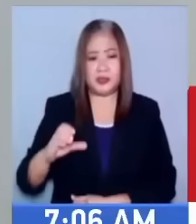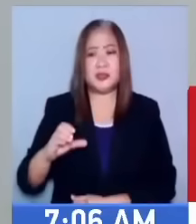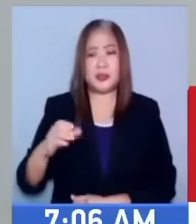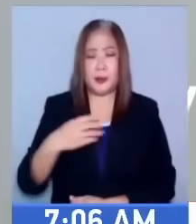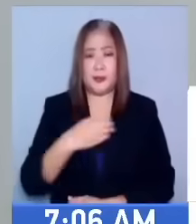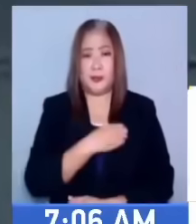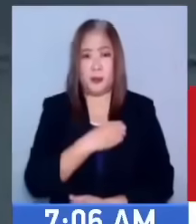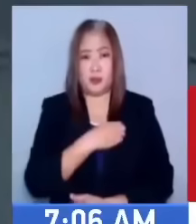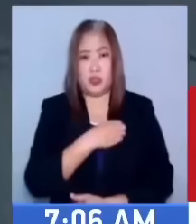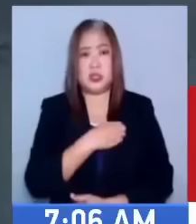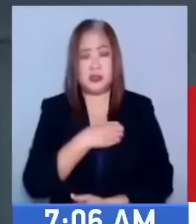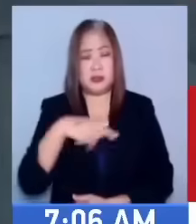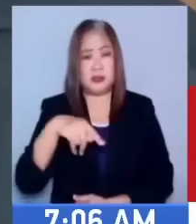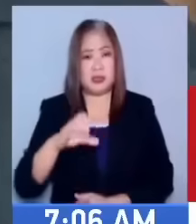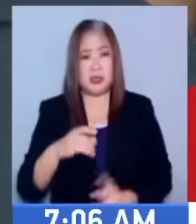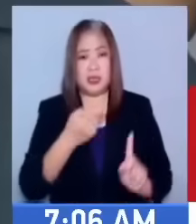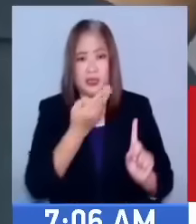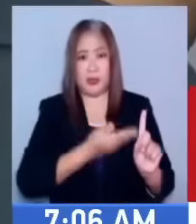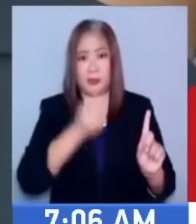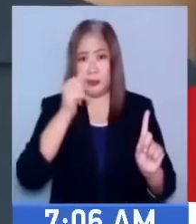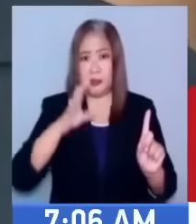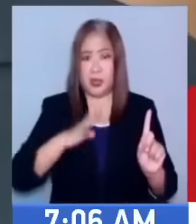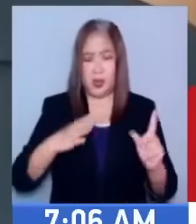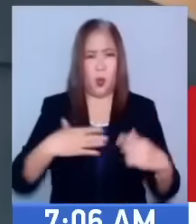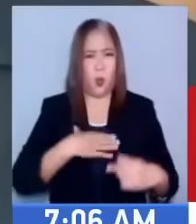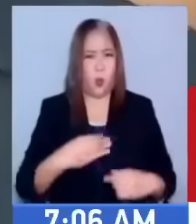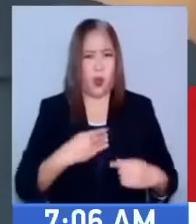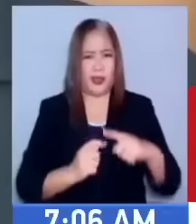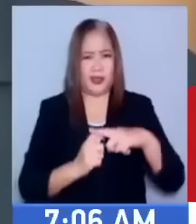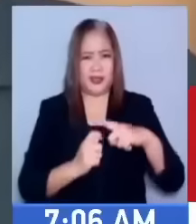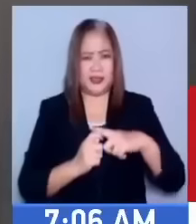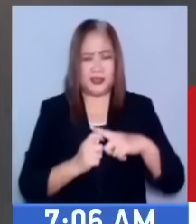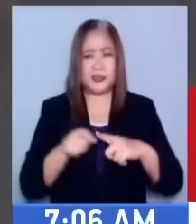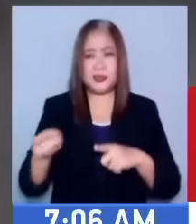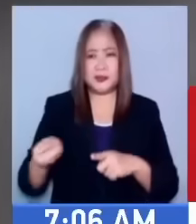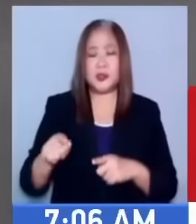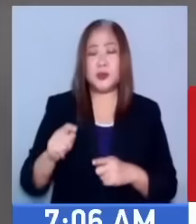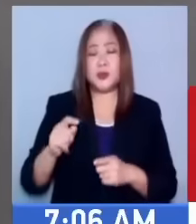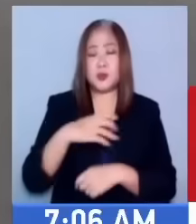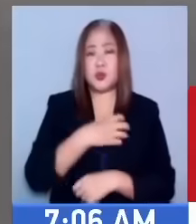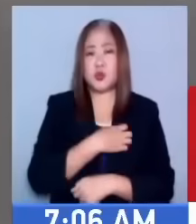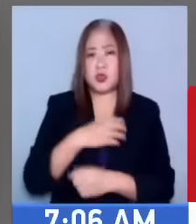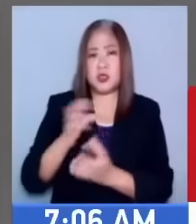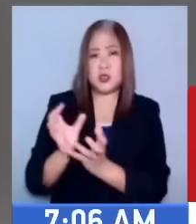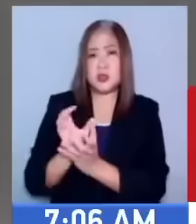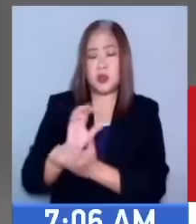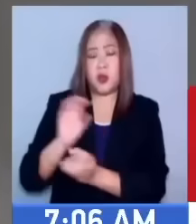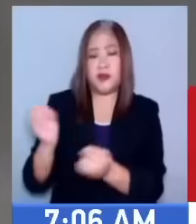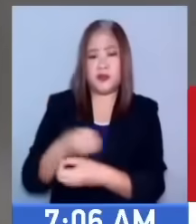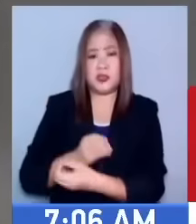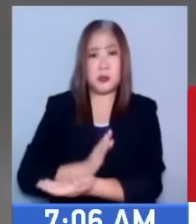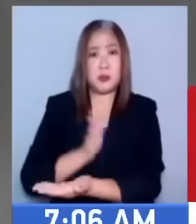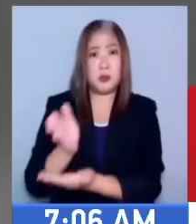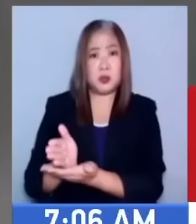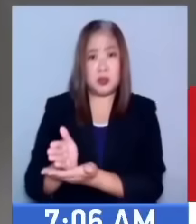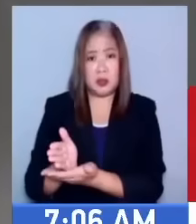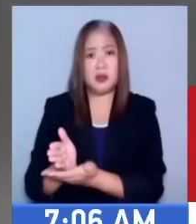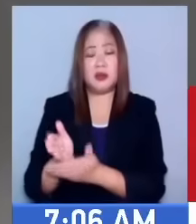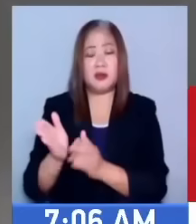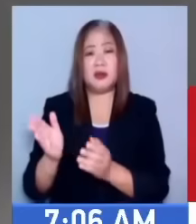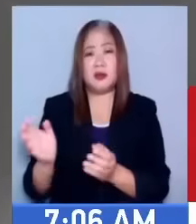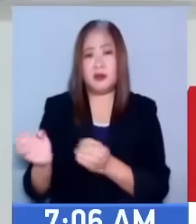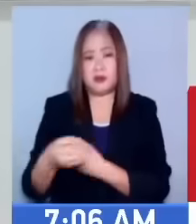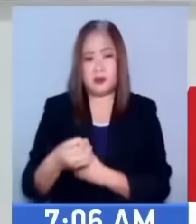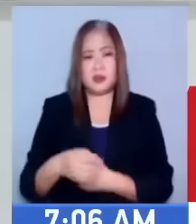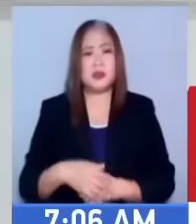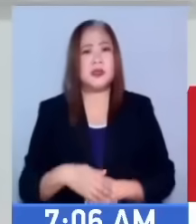t-shirt sa video. Naka-assign daw siya sa Police Community Precinct 4 at papasok daw sa trabaho na mangyari ang insidente. Kinat daw ng rider ang